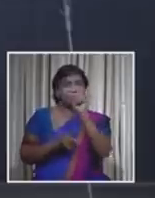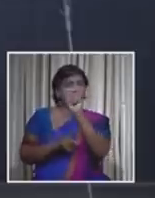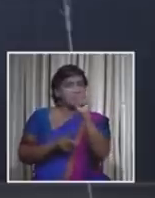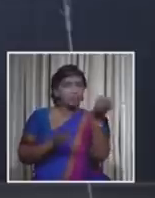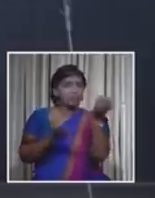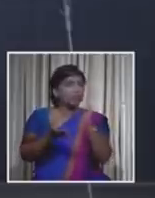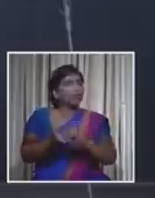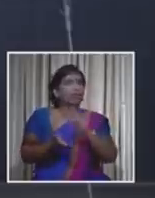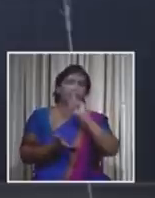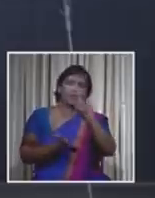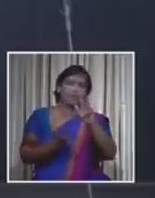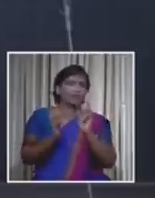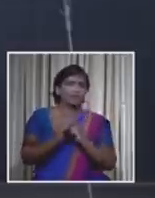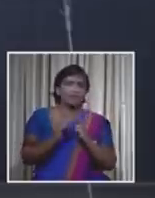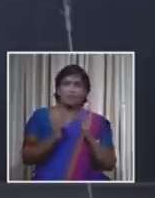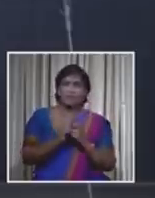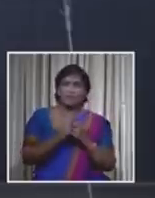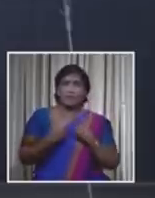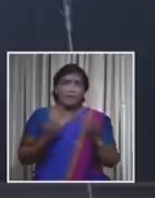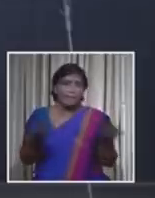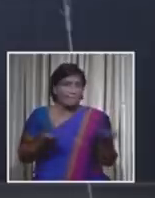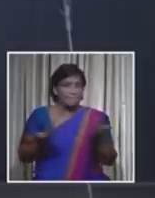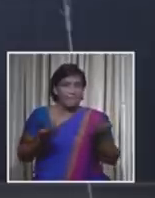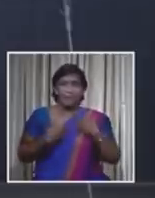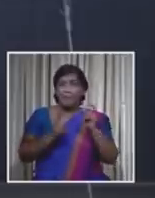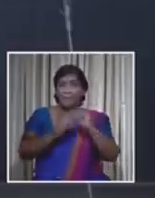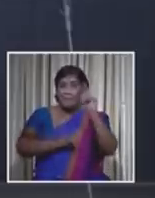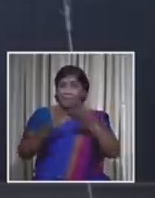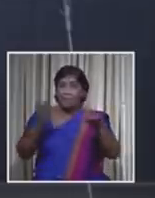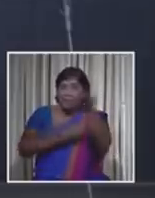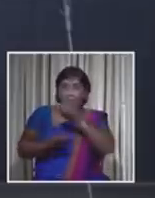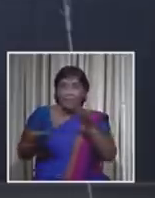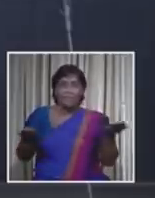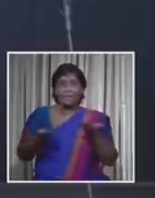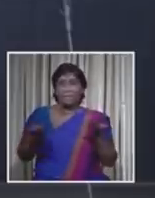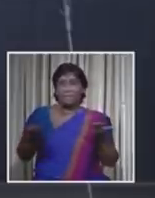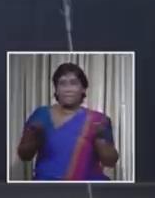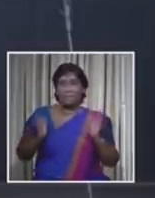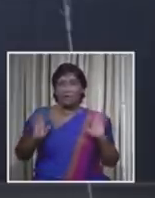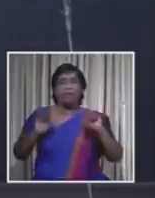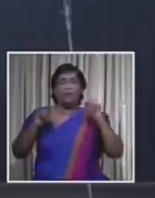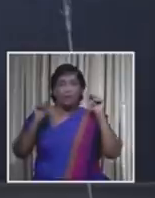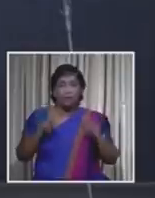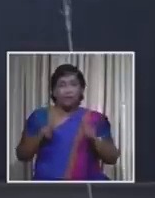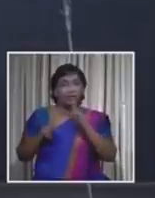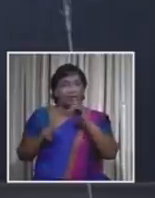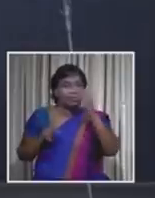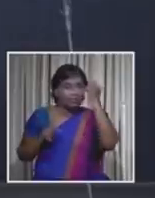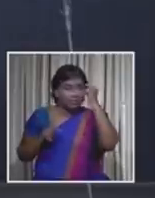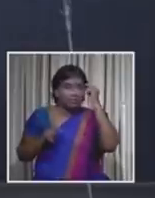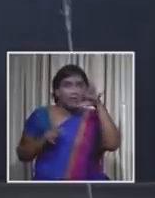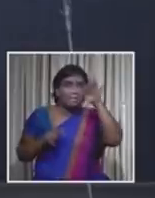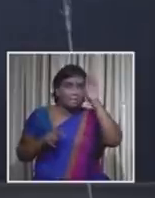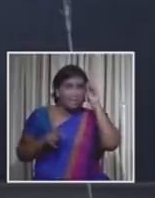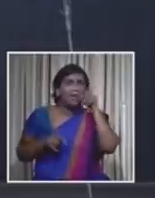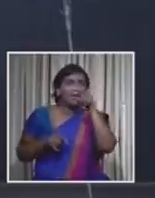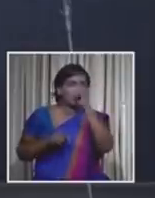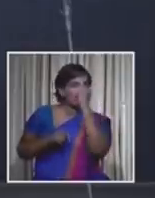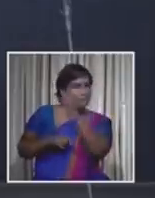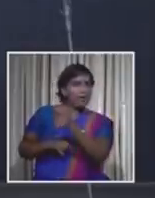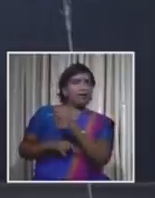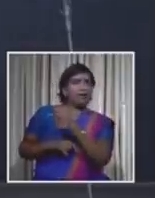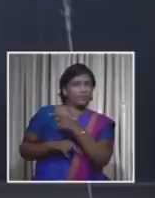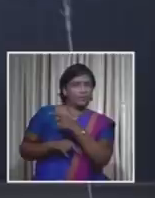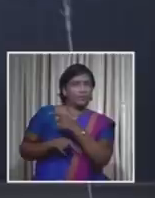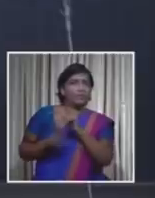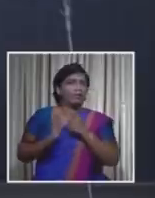ඕනනම් කියන්න ගරු කතානායකතුමනි මේ අපි බබාලා නෙමෙයි මේ පාර්ලිමේන්තුවේ ඉන්නේ බබාලා නෙමෙයි. දැන් කතානායකතුමත් පිළිගත්තා ඔබතුමා වරදක් කරයි කියලා. ඒ නිසා